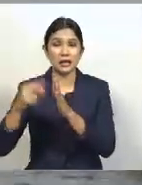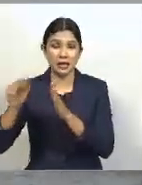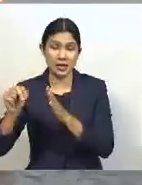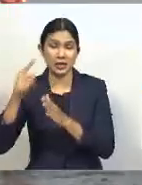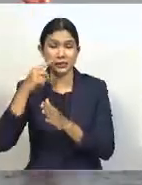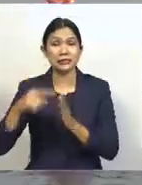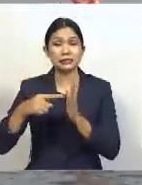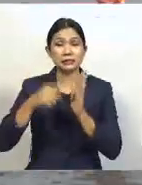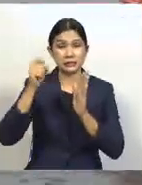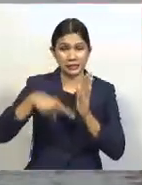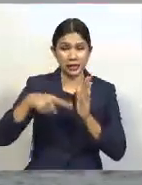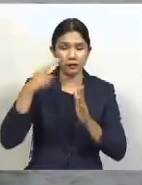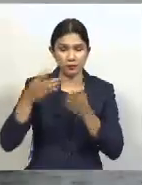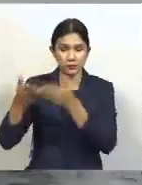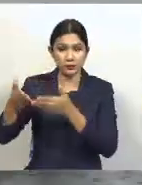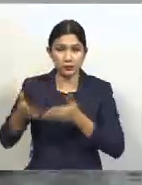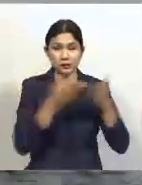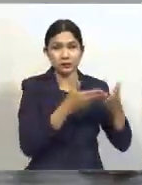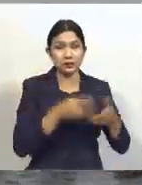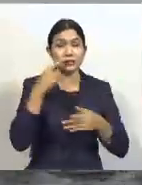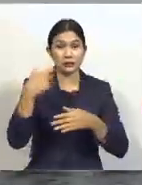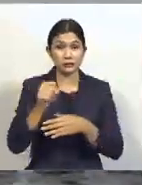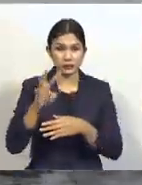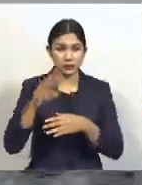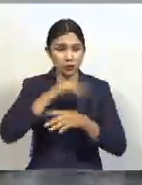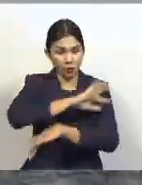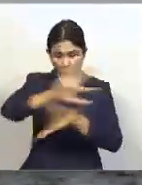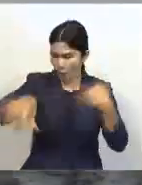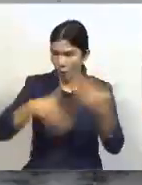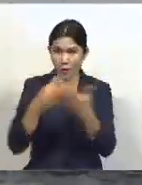ำรวมเรือพระราชพิธีทั้งสิ้น52ลำ